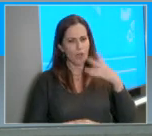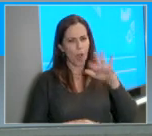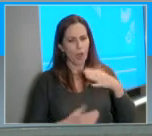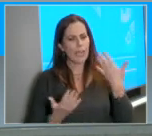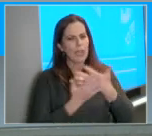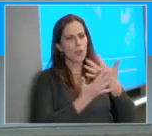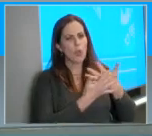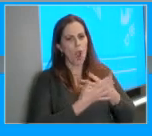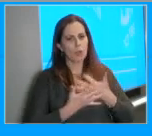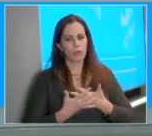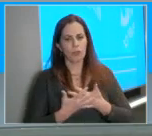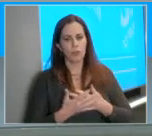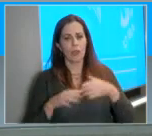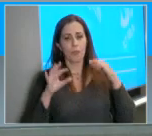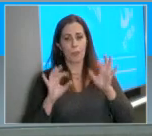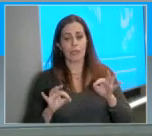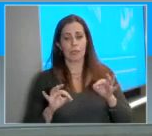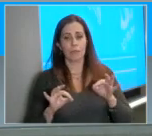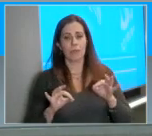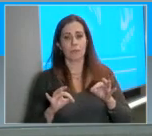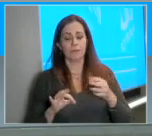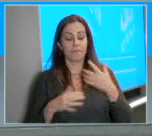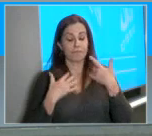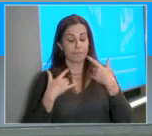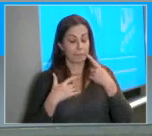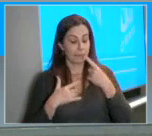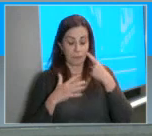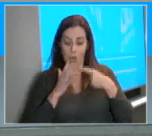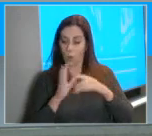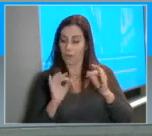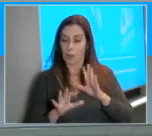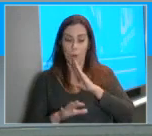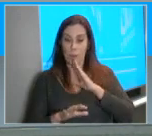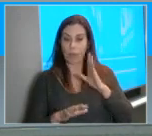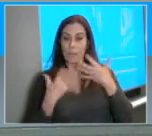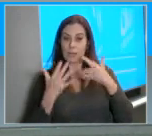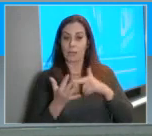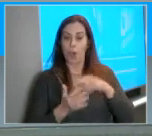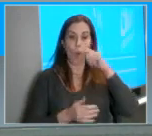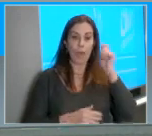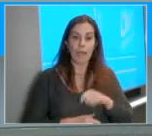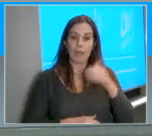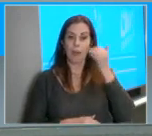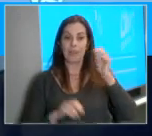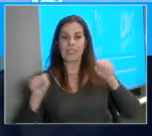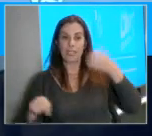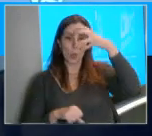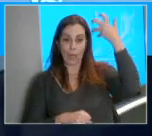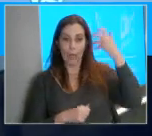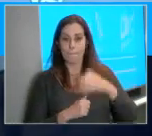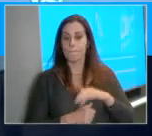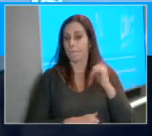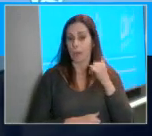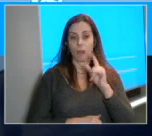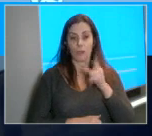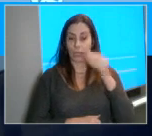ועוד עדויות בעצם חושפות מציאות מאוד מאוד בעייתית בסיפורי אוקראינה.